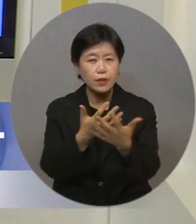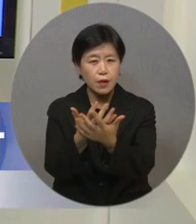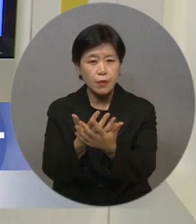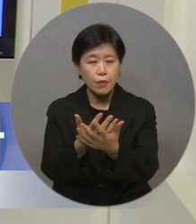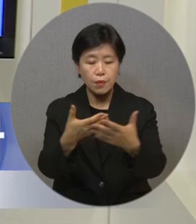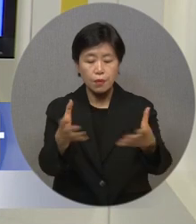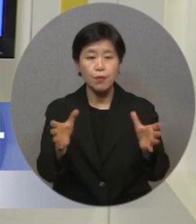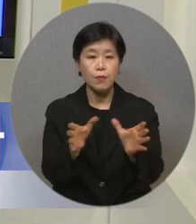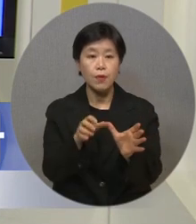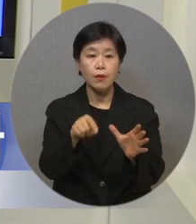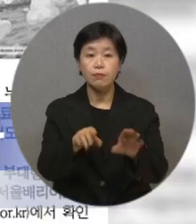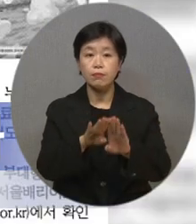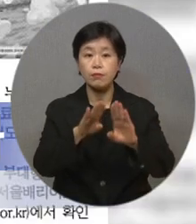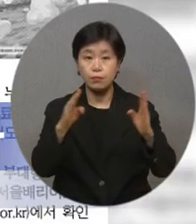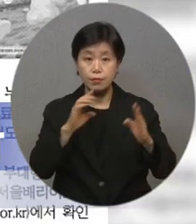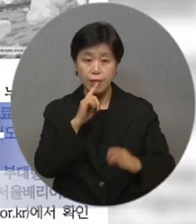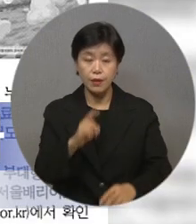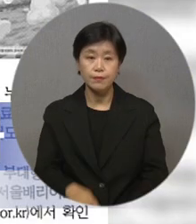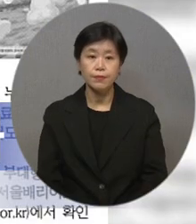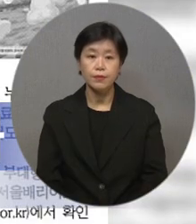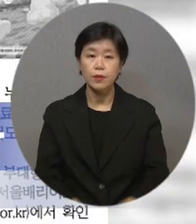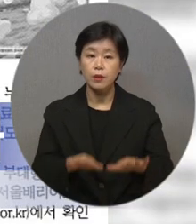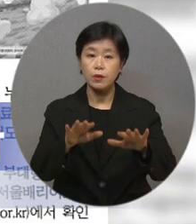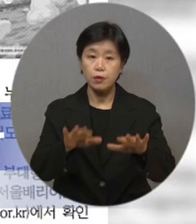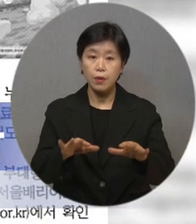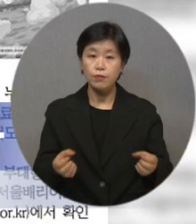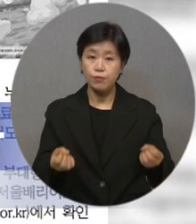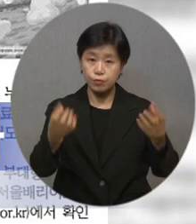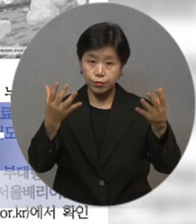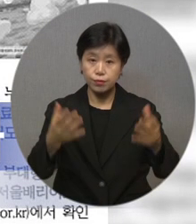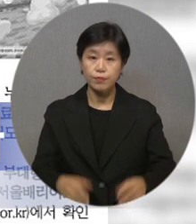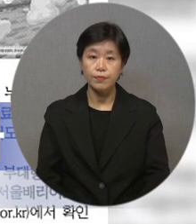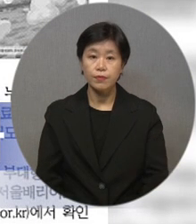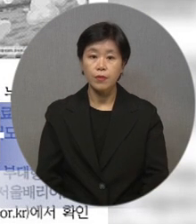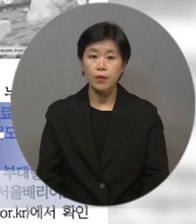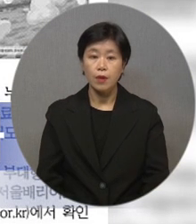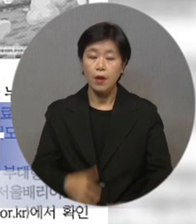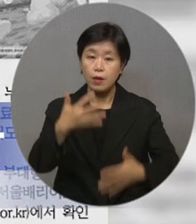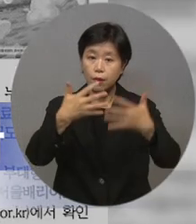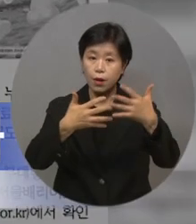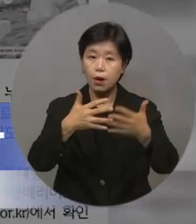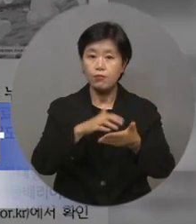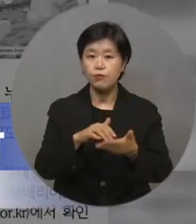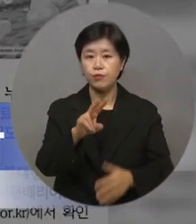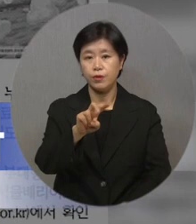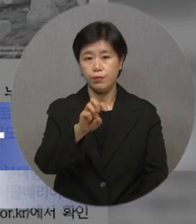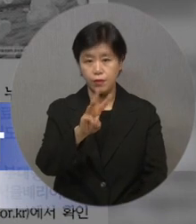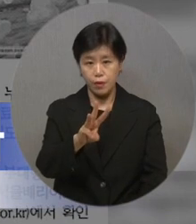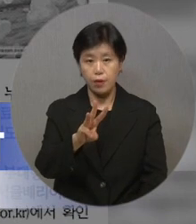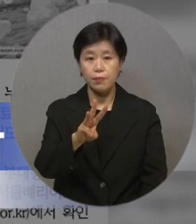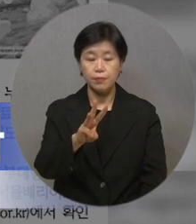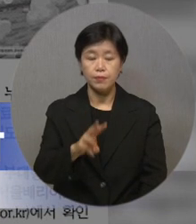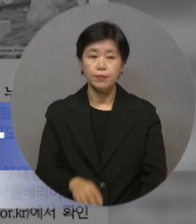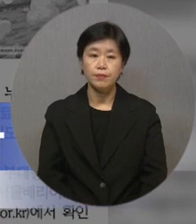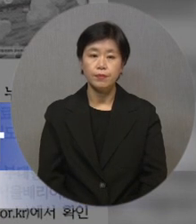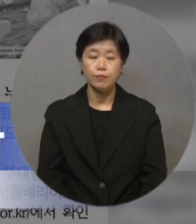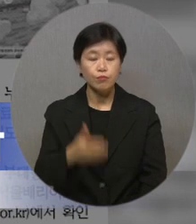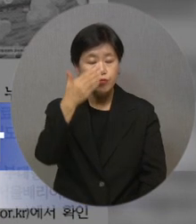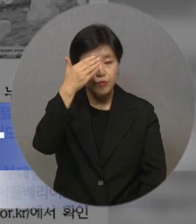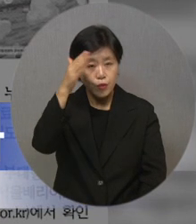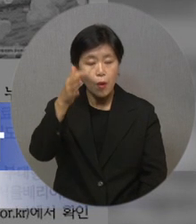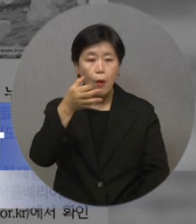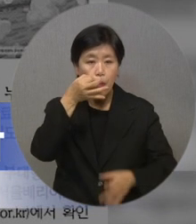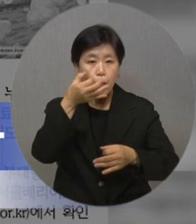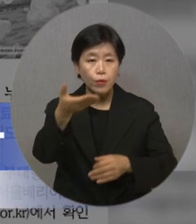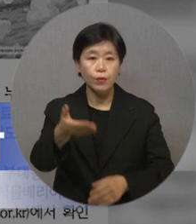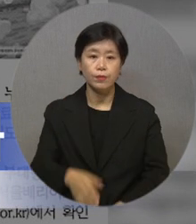열린다는 소식이 실렸습니다 이번 서울 베리어프리 영화제에서는 23편의 베리어프리 영화가 무료로